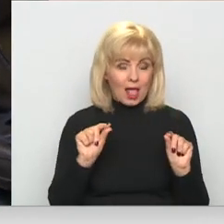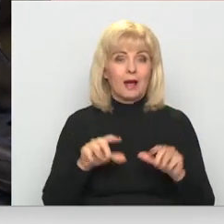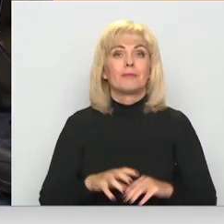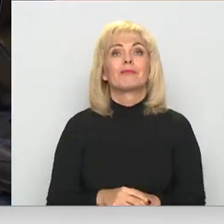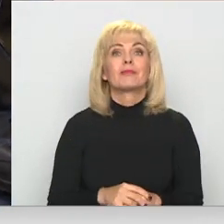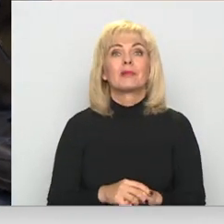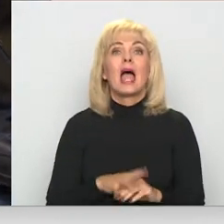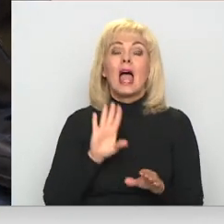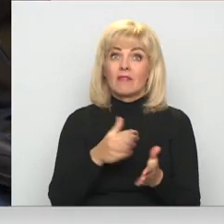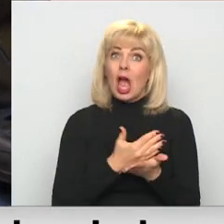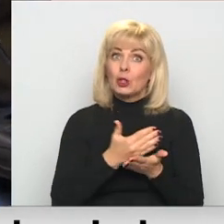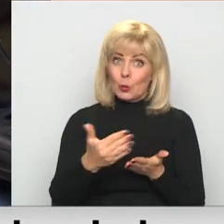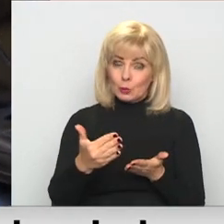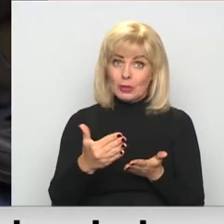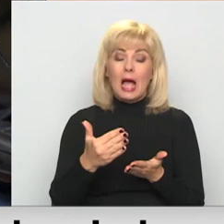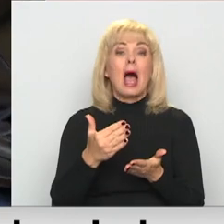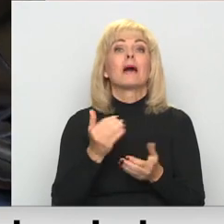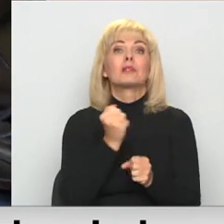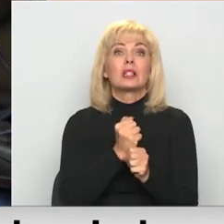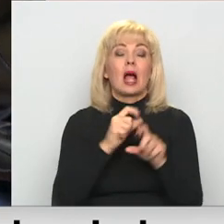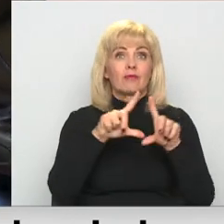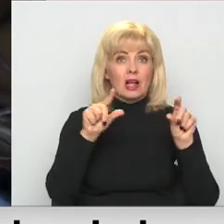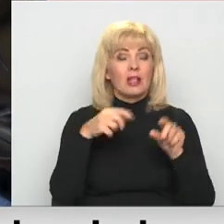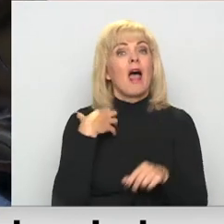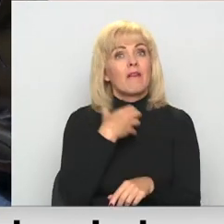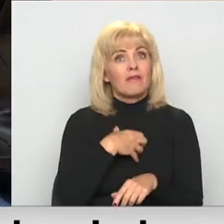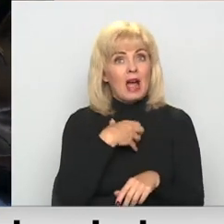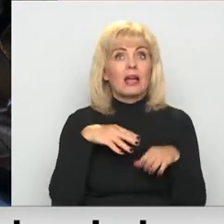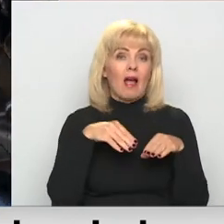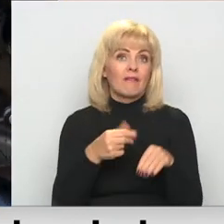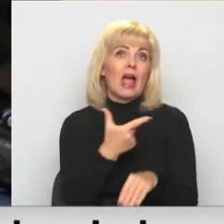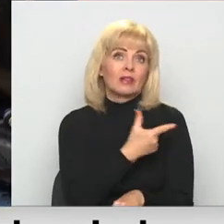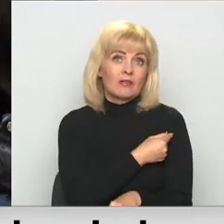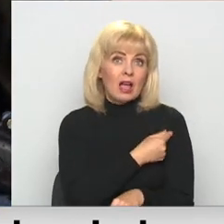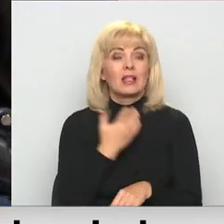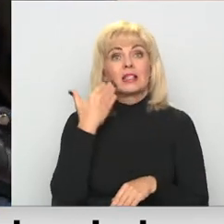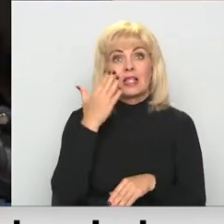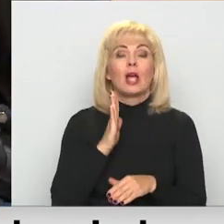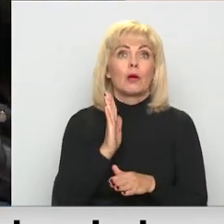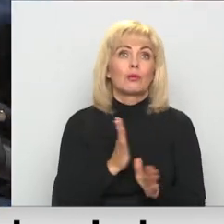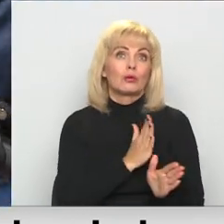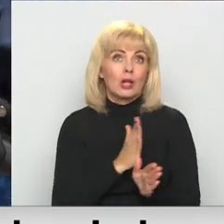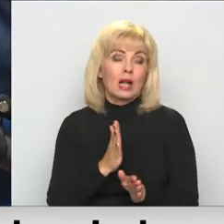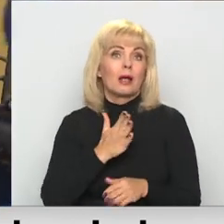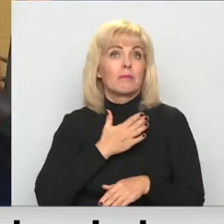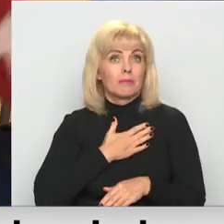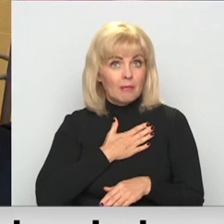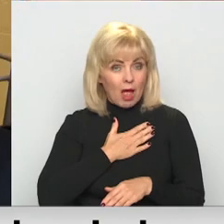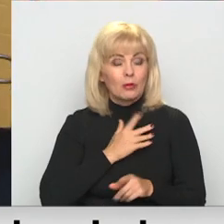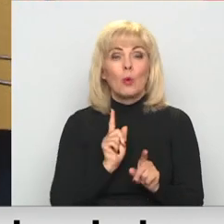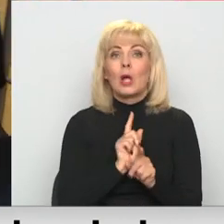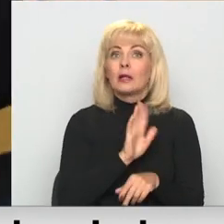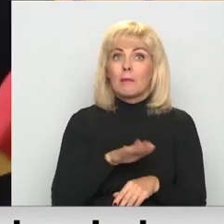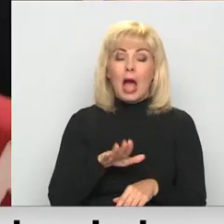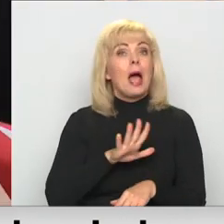Un, lai varētu turpināt strādāt skolā, bija jāvēlis vakcinācija. Un es ceru, ka viss būs kārtībā, gan man, gan bērni. Tas bija